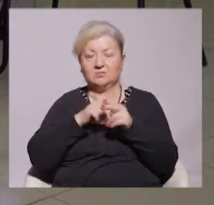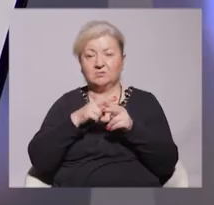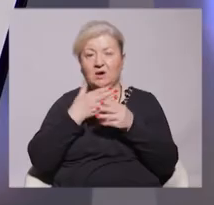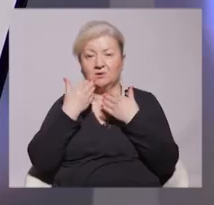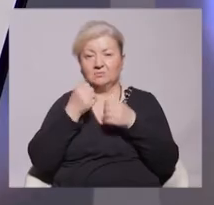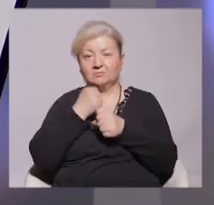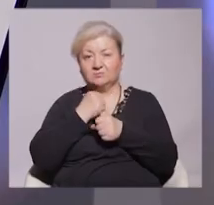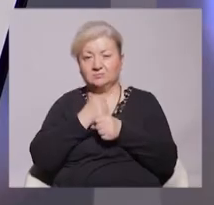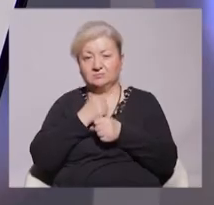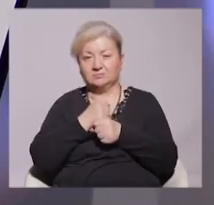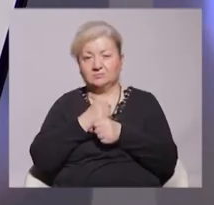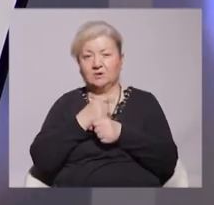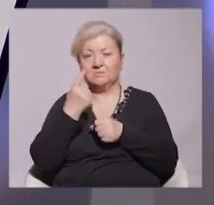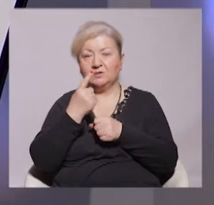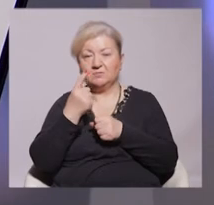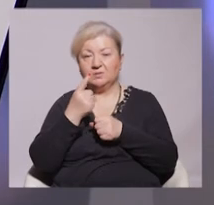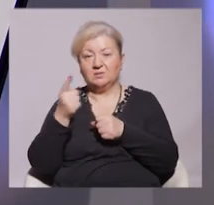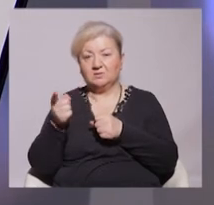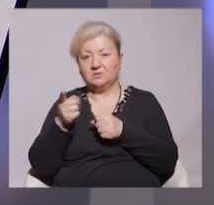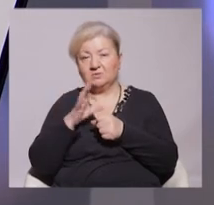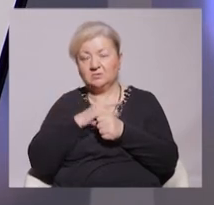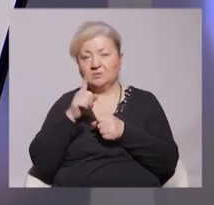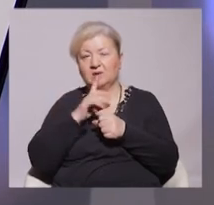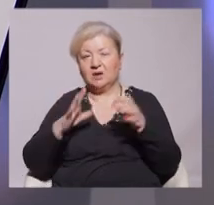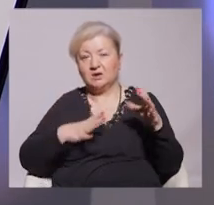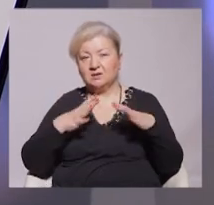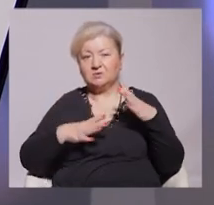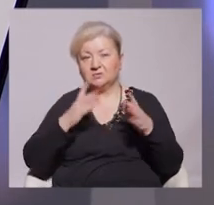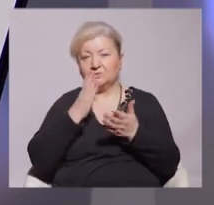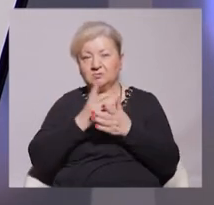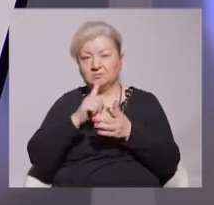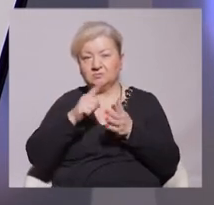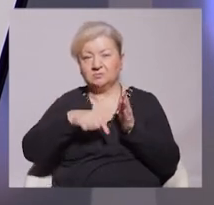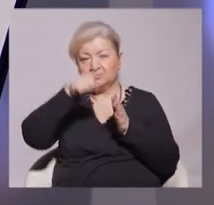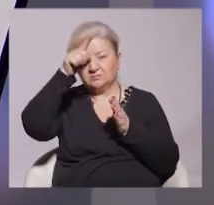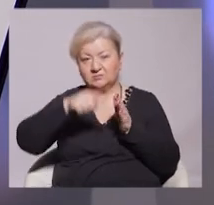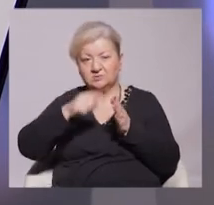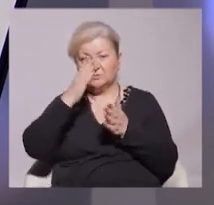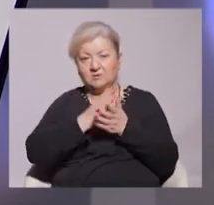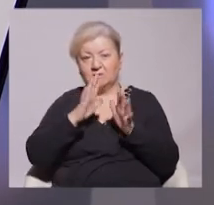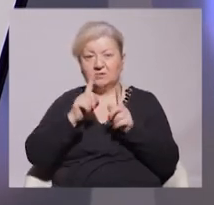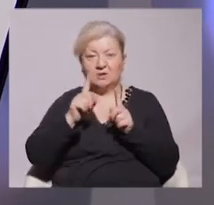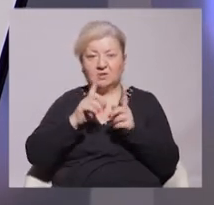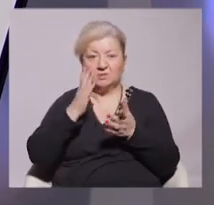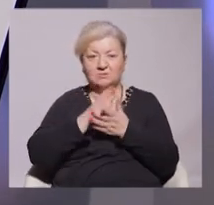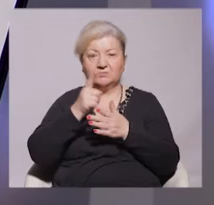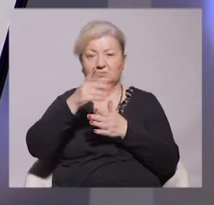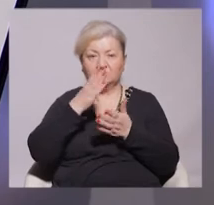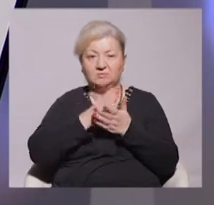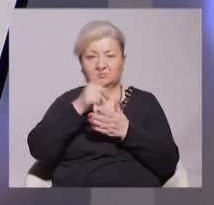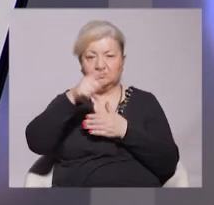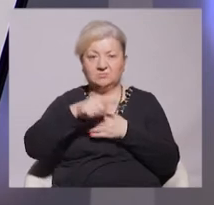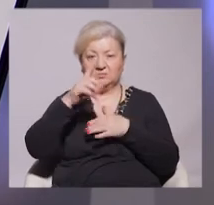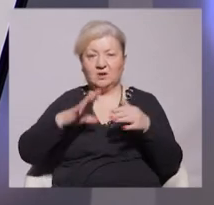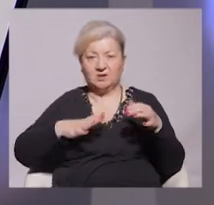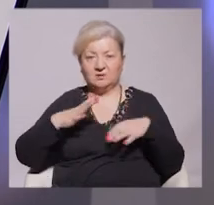გაკეთება. ვიწყებთ პირველი ვარიანტით. რა ენერგიები აქვს, ანუ რაღაც სიმაღლეზეა, ხო? ცხადია, რომ აქ აქვს გრავიტაციული პოტენციური